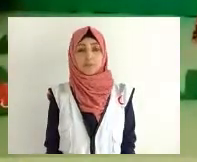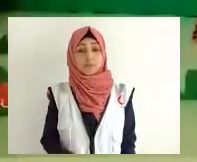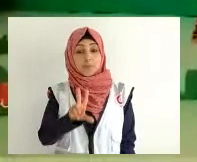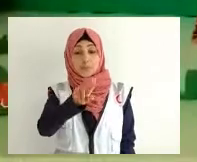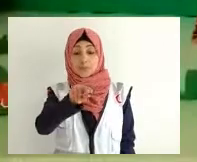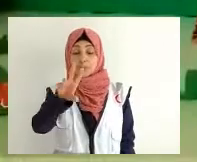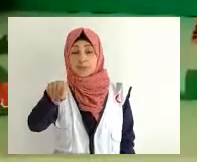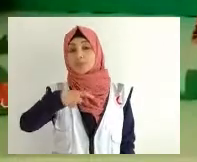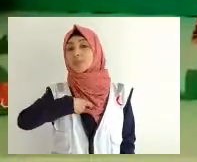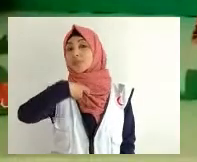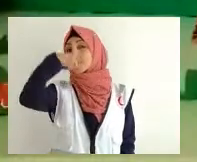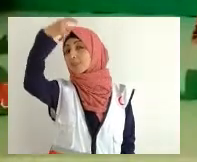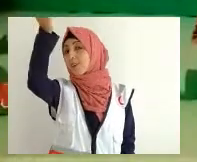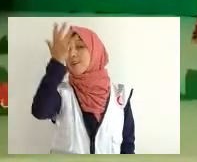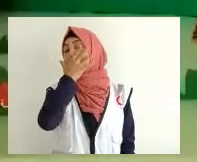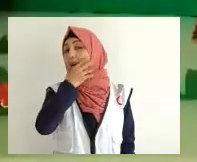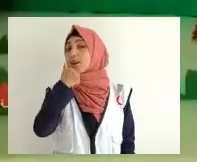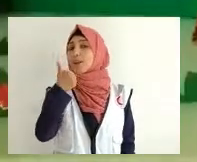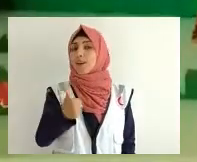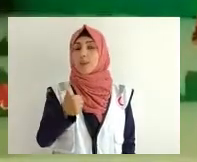زي الزرافة الجميلة